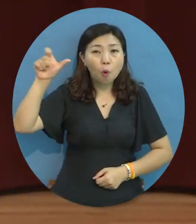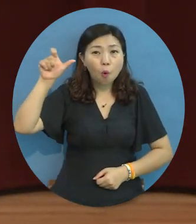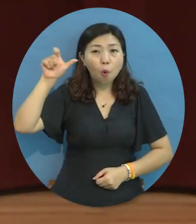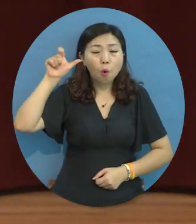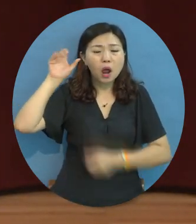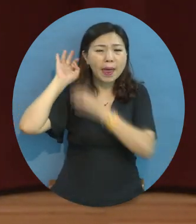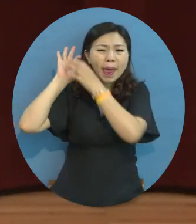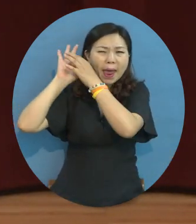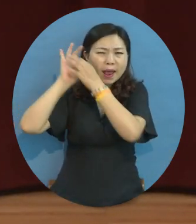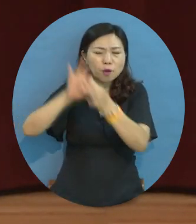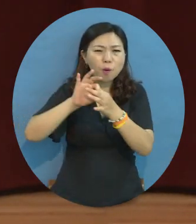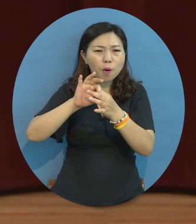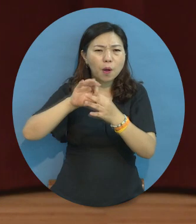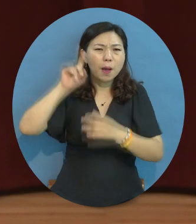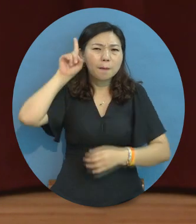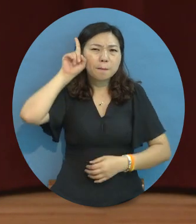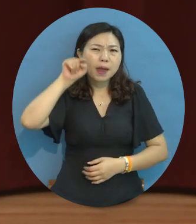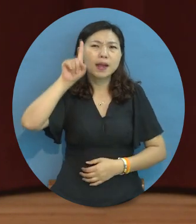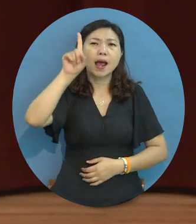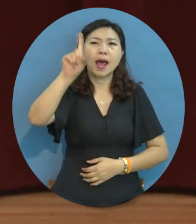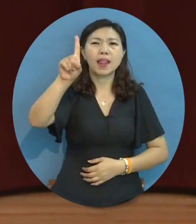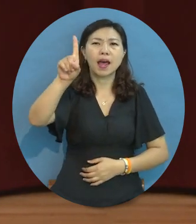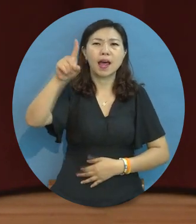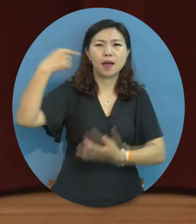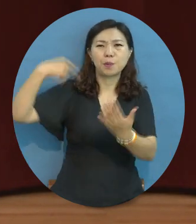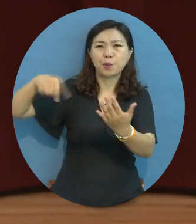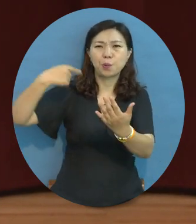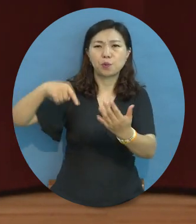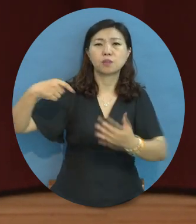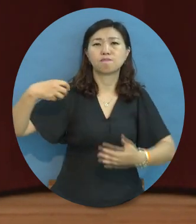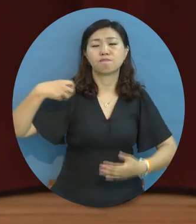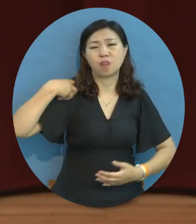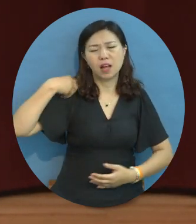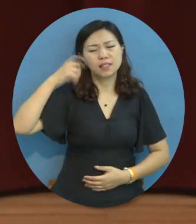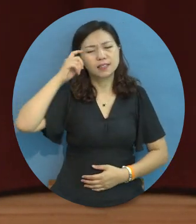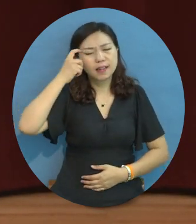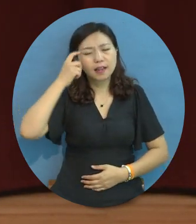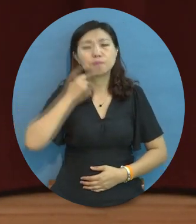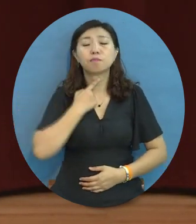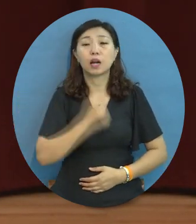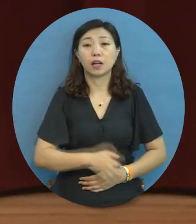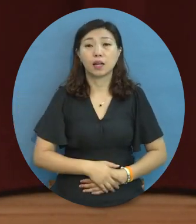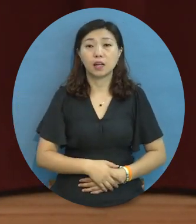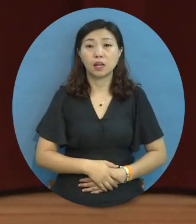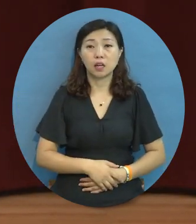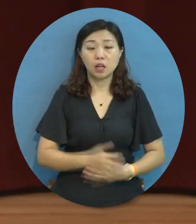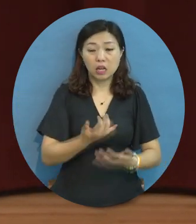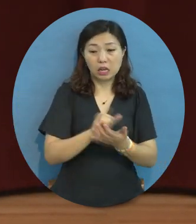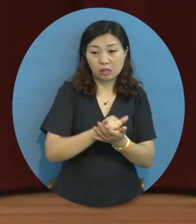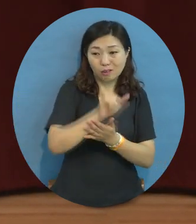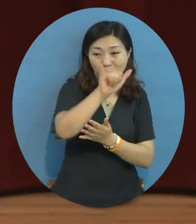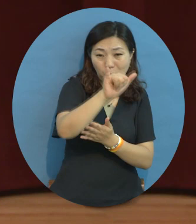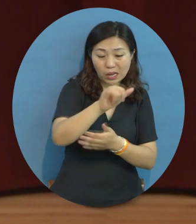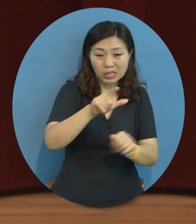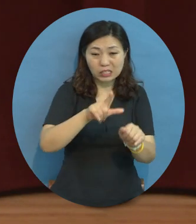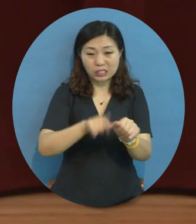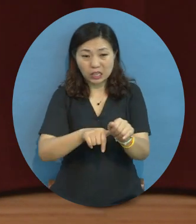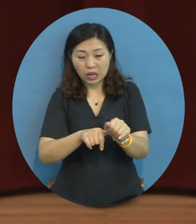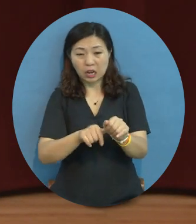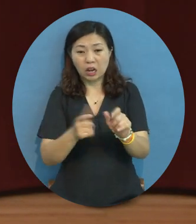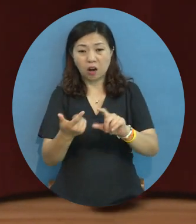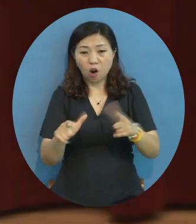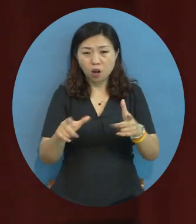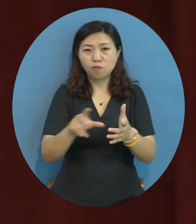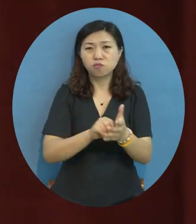매일 하루 무조건 한 개씩 강의하는 거였어요. 그럼 이동 시간이나 이 시차 때문에 하기 어려운 경우도 있죠,